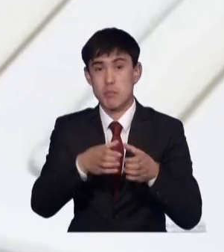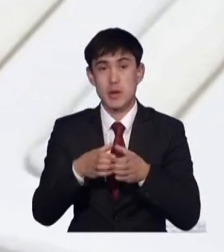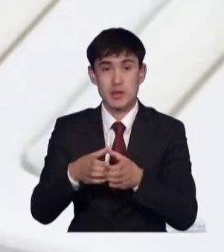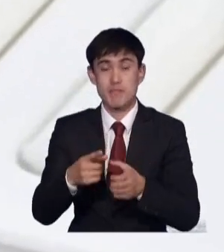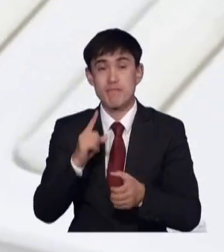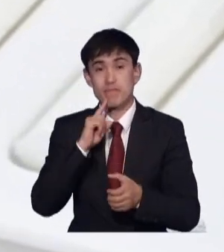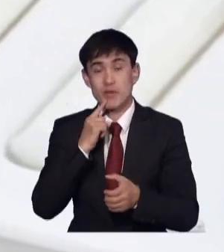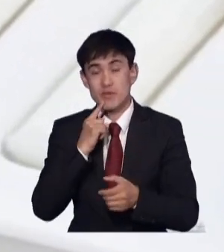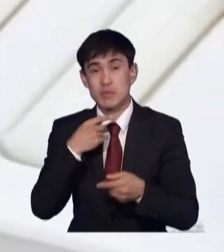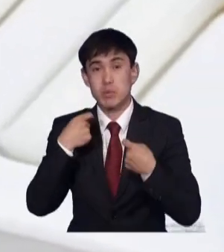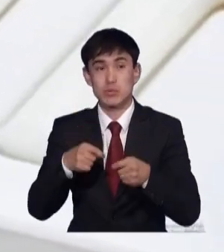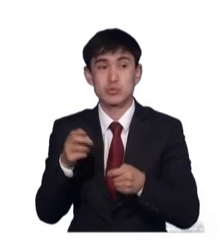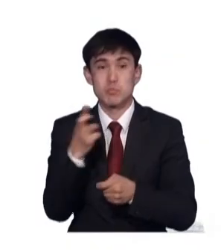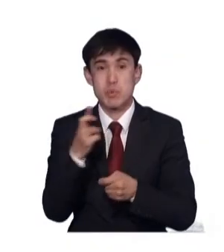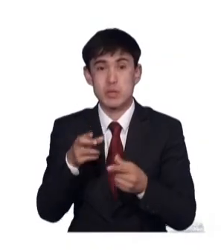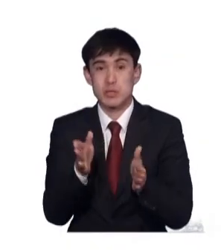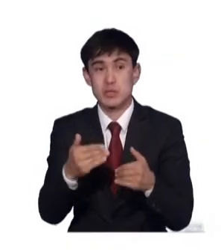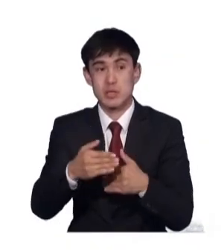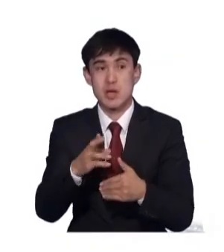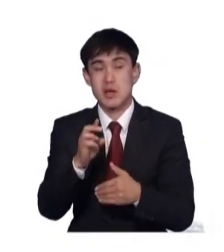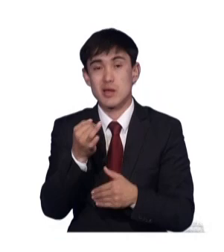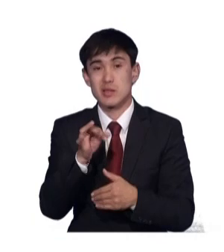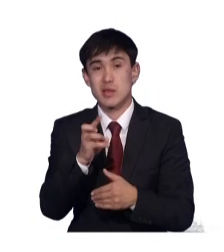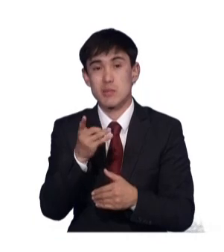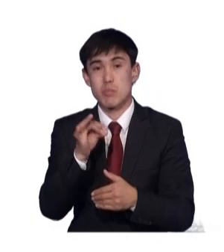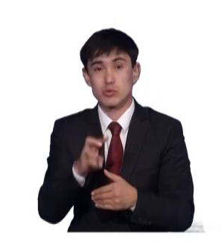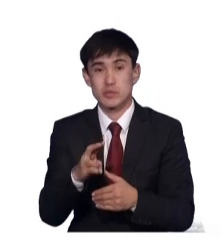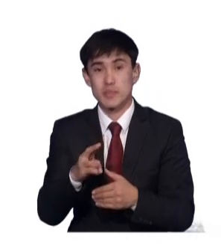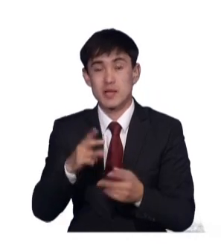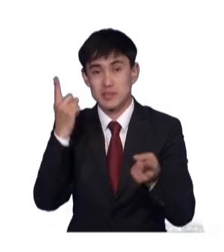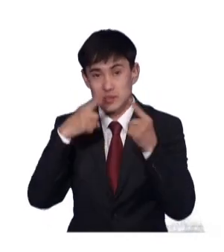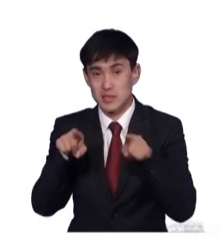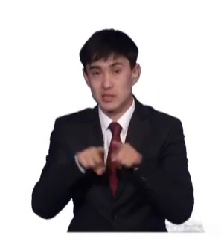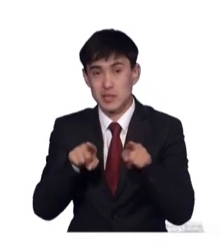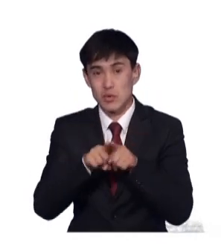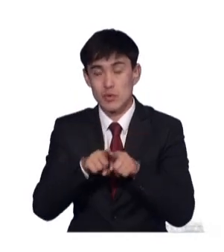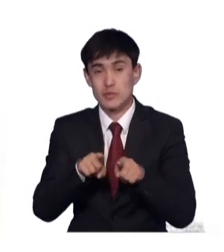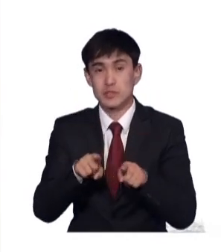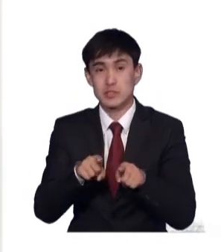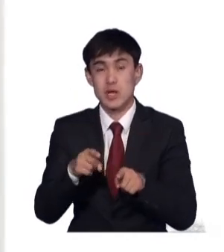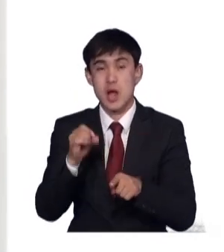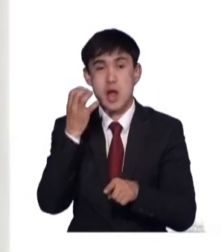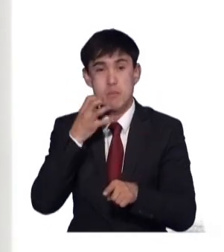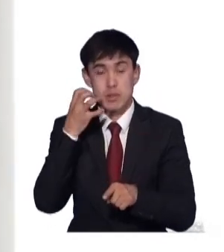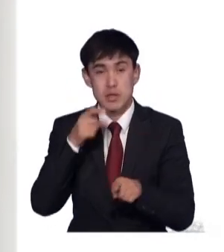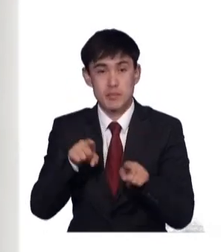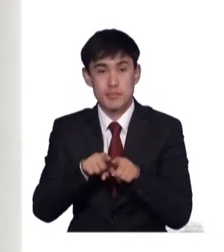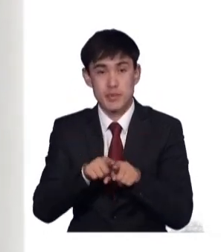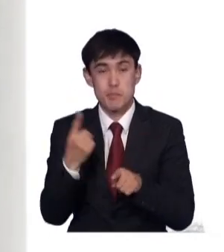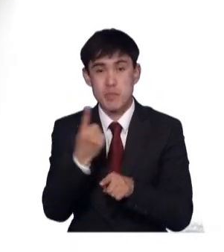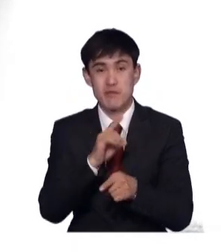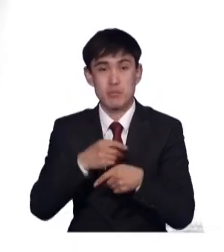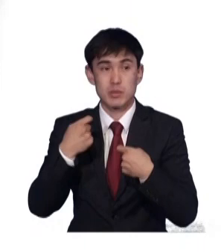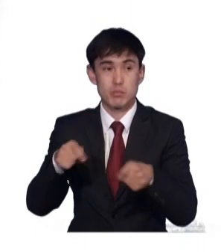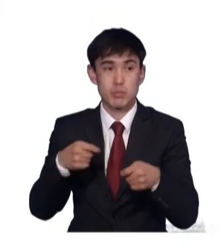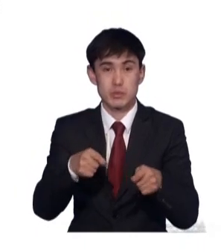конфеты продаются в белой упаковке с надписью Candy airpods дизайн повторяет внешний вид продукции Apple первая партия новинки была